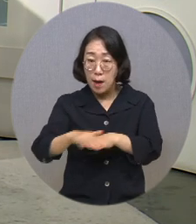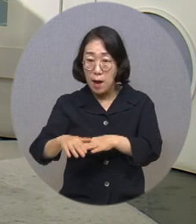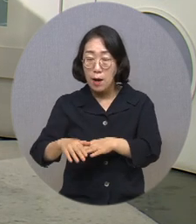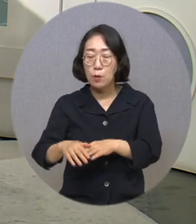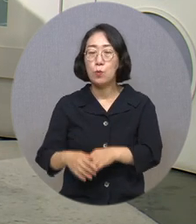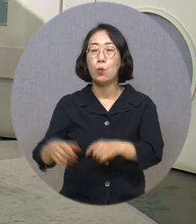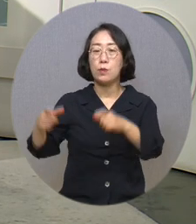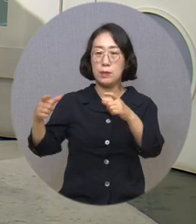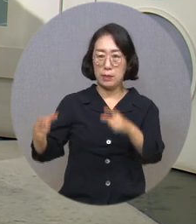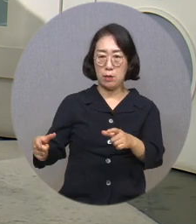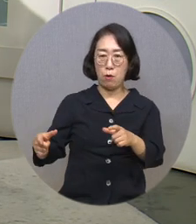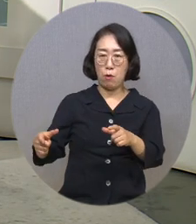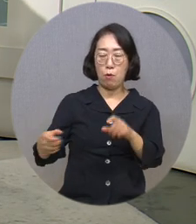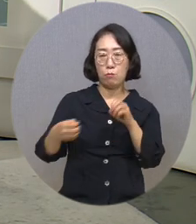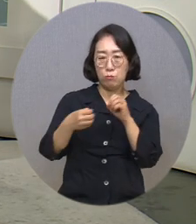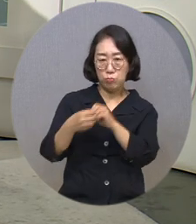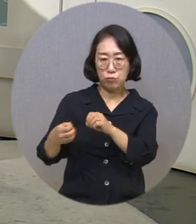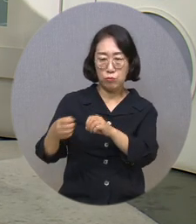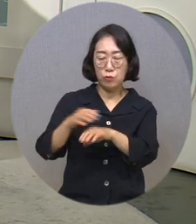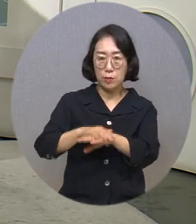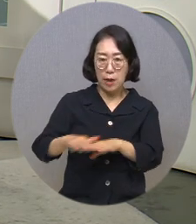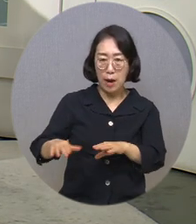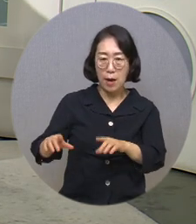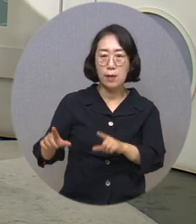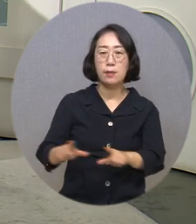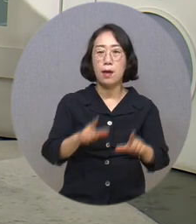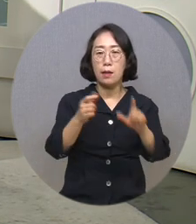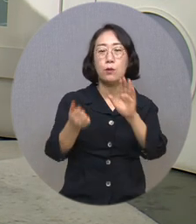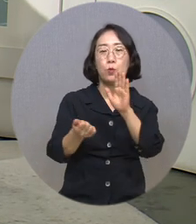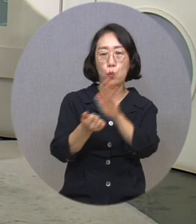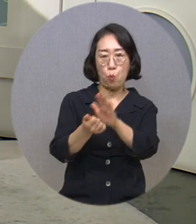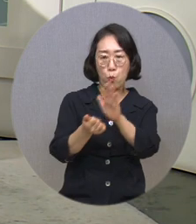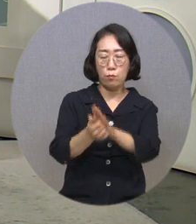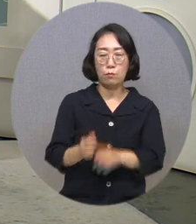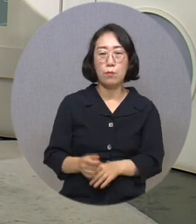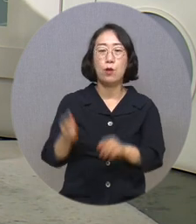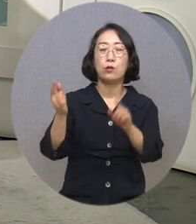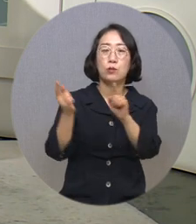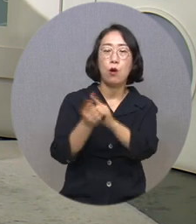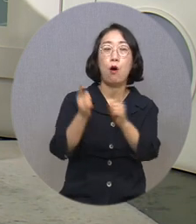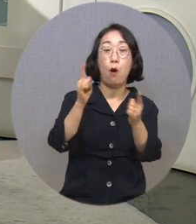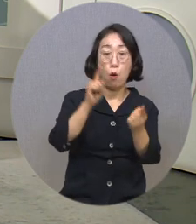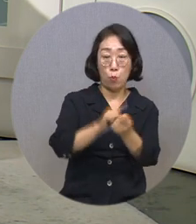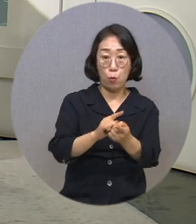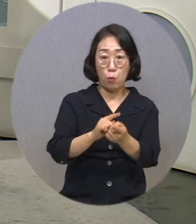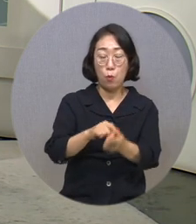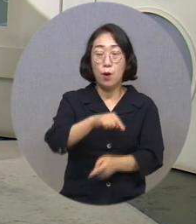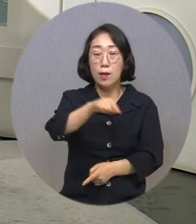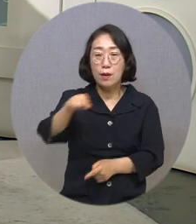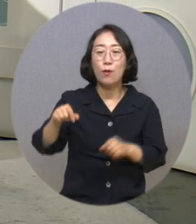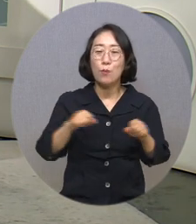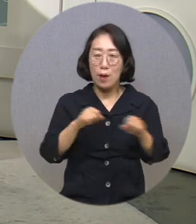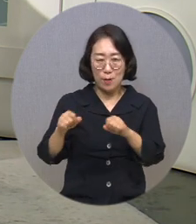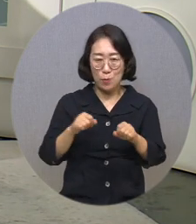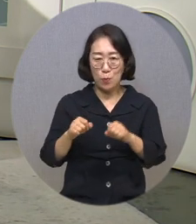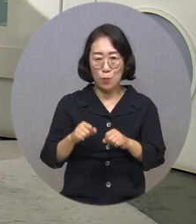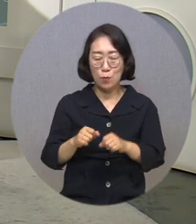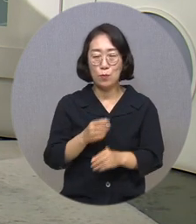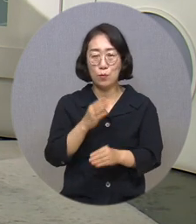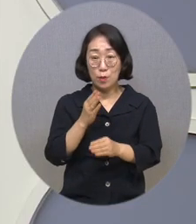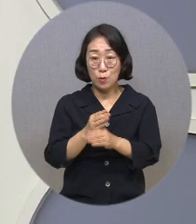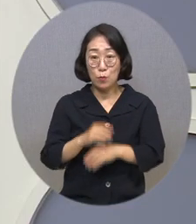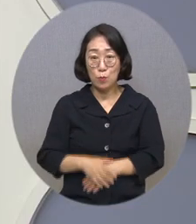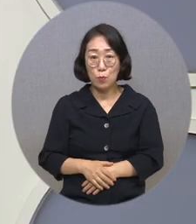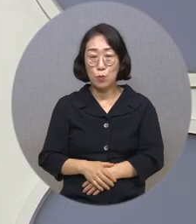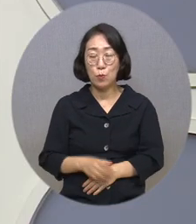살고 잘 되고 이런 예, 그래서 총장연합회에서는 이제 그런 일을 하고 끝으로는 이제